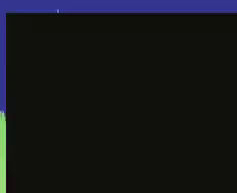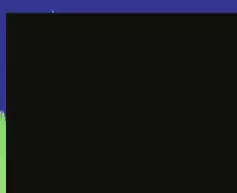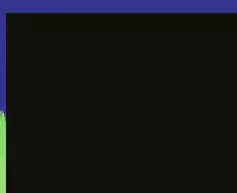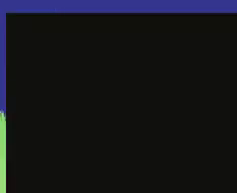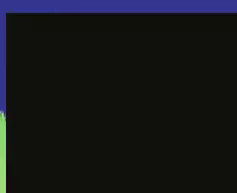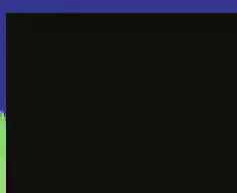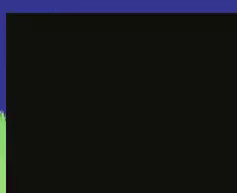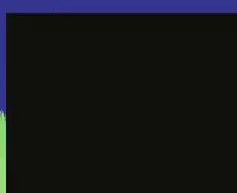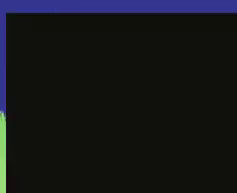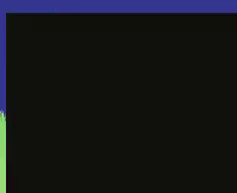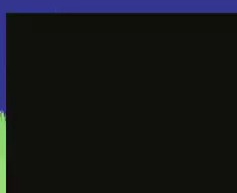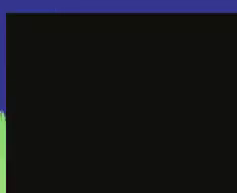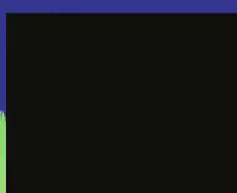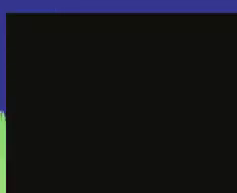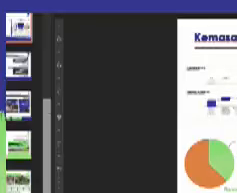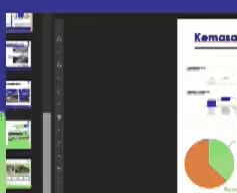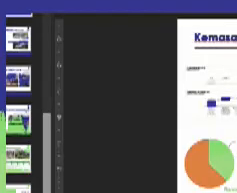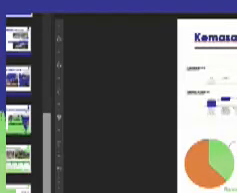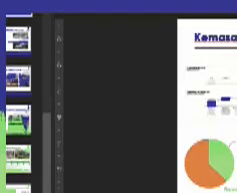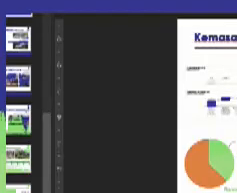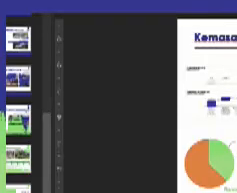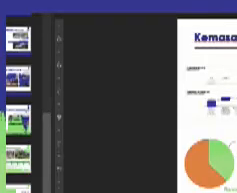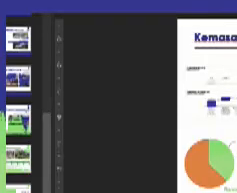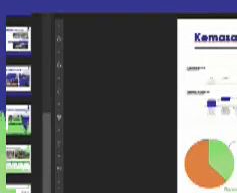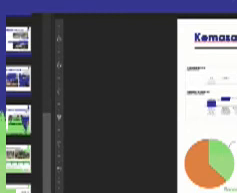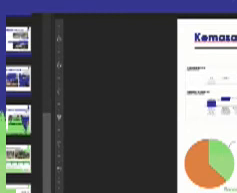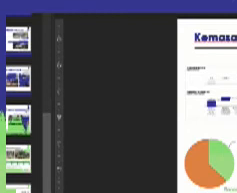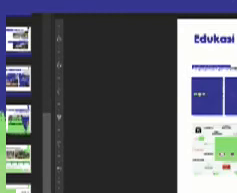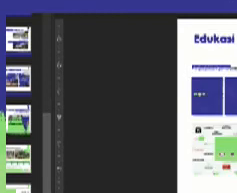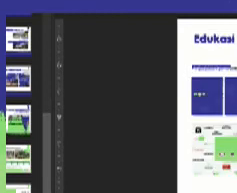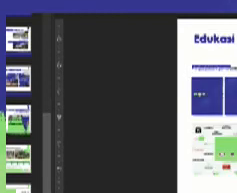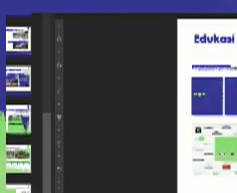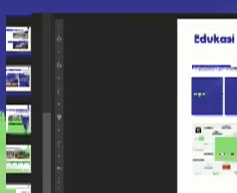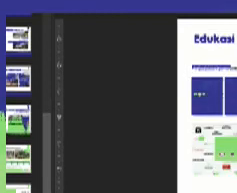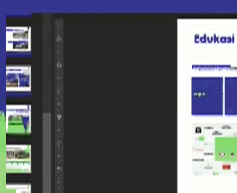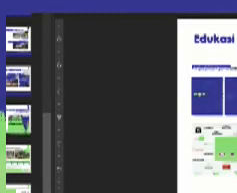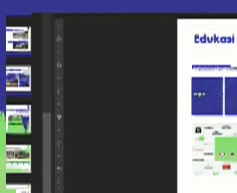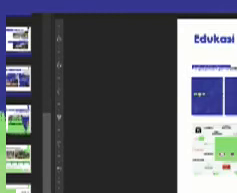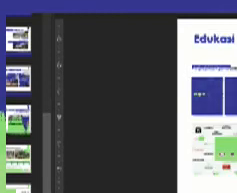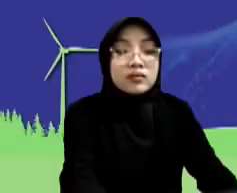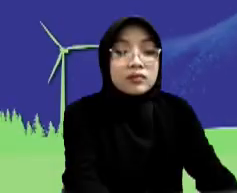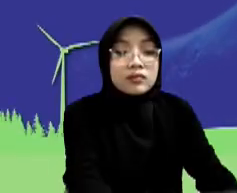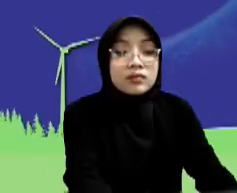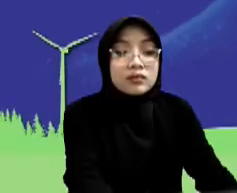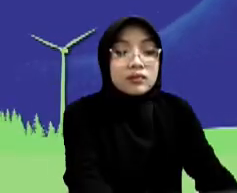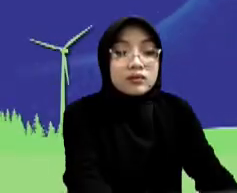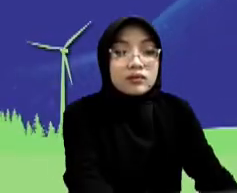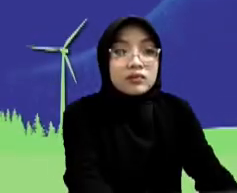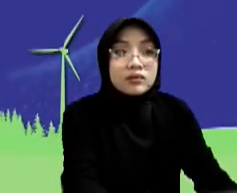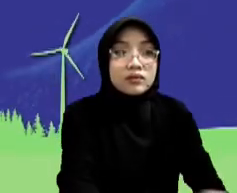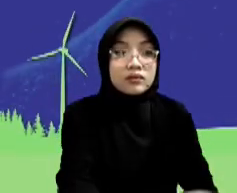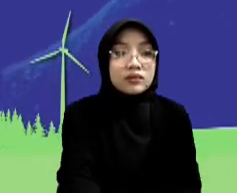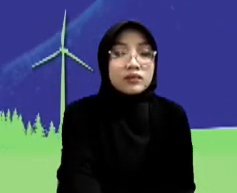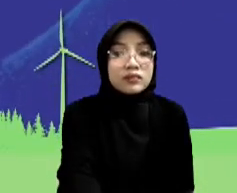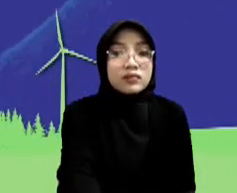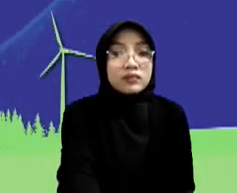showing slide ya so hal ini ee Sori kalau kita lihat di bawah ini kita juga sudah ada